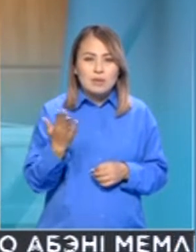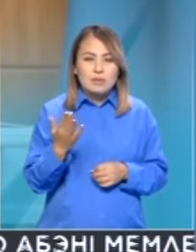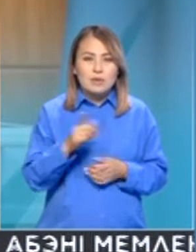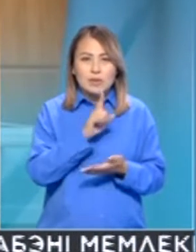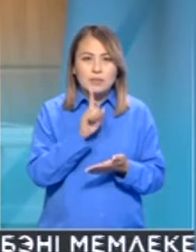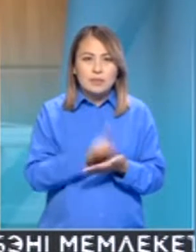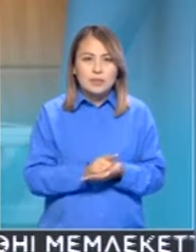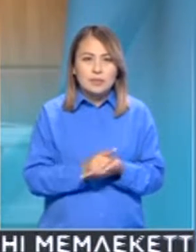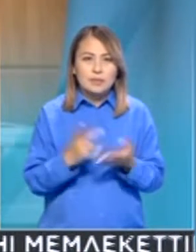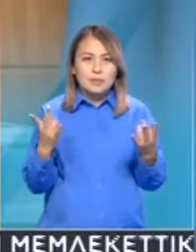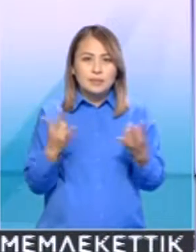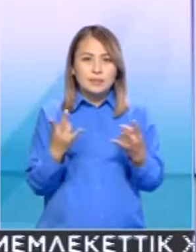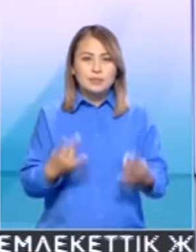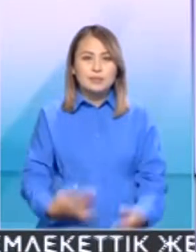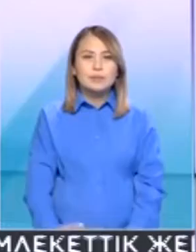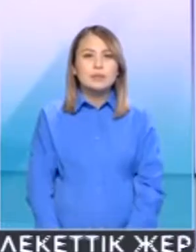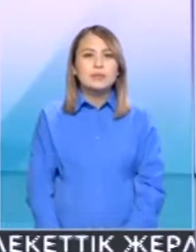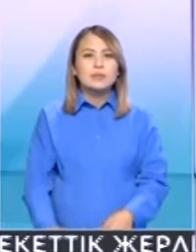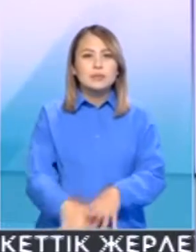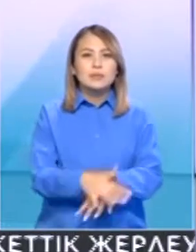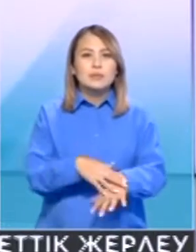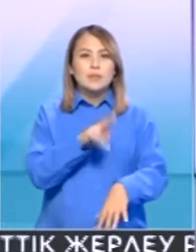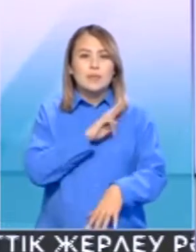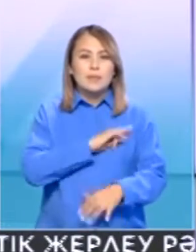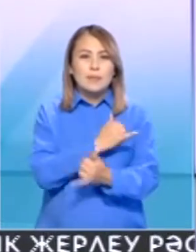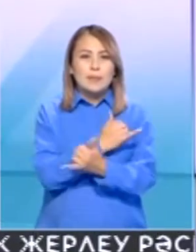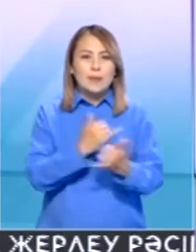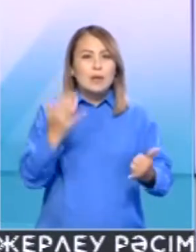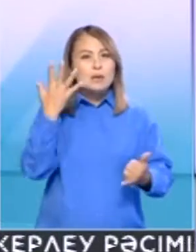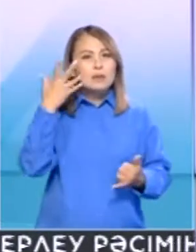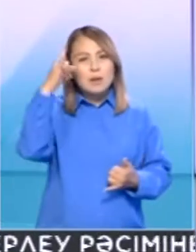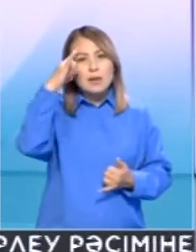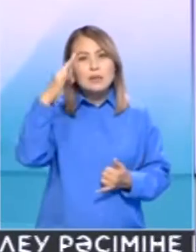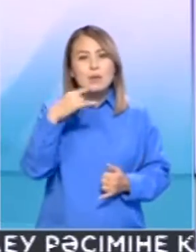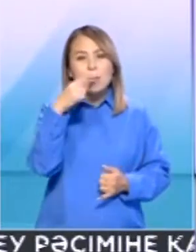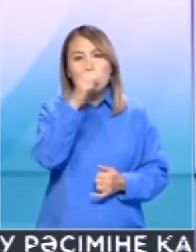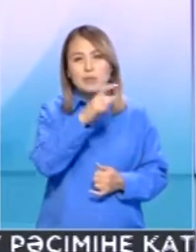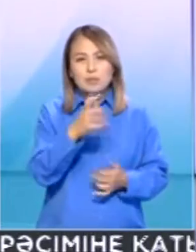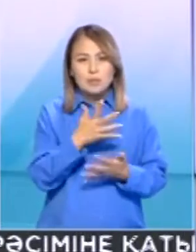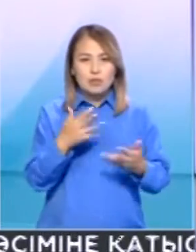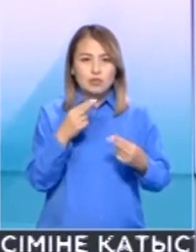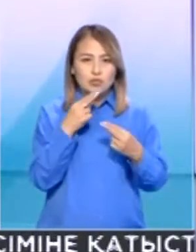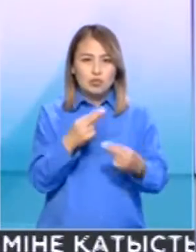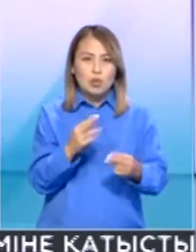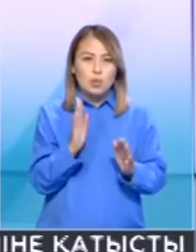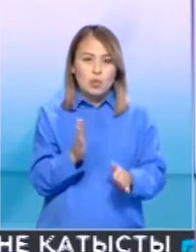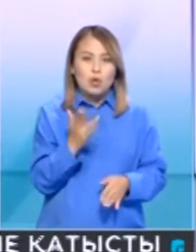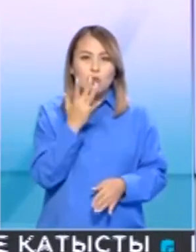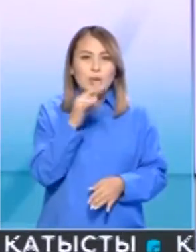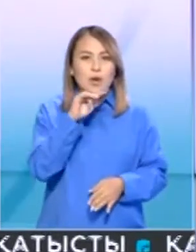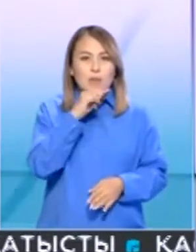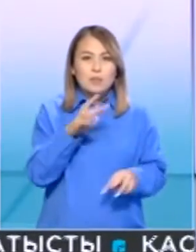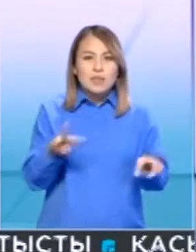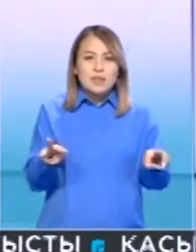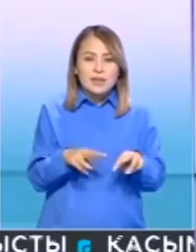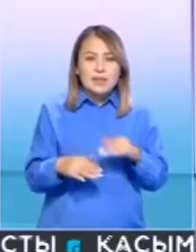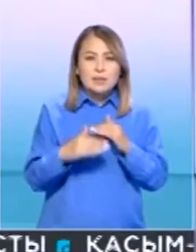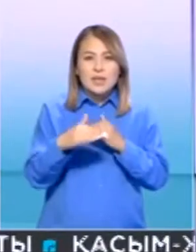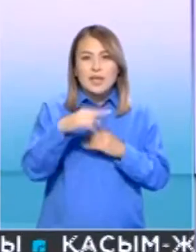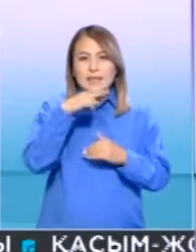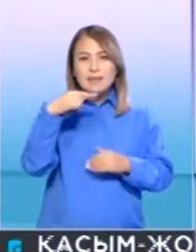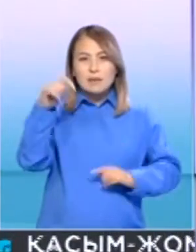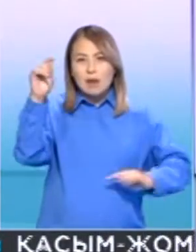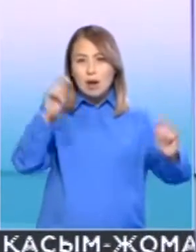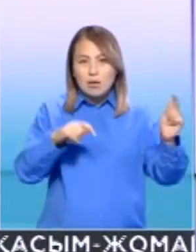талап етіледі. Халықты жұмыспен қамту кезінде Қазақстан азаматтарына басымдық беріледі. Сондықтан ұлттық экономика министрі